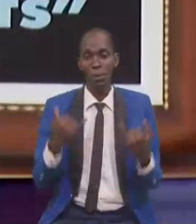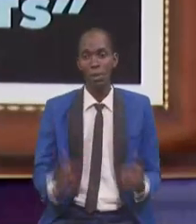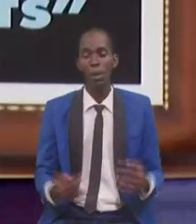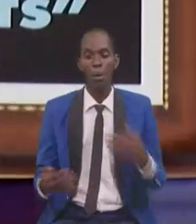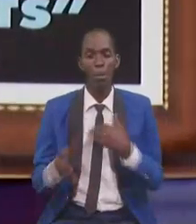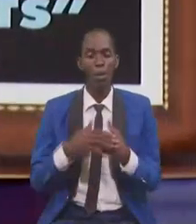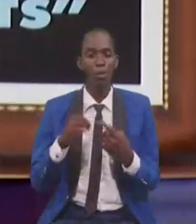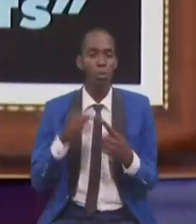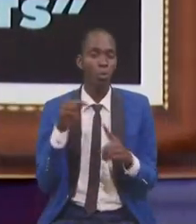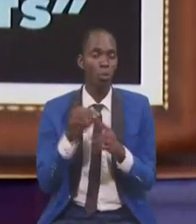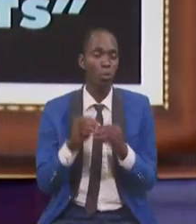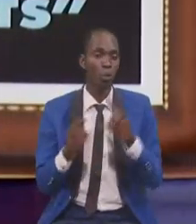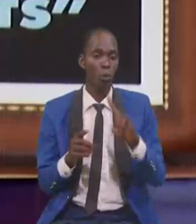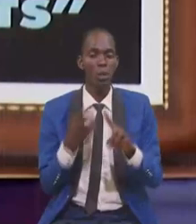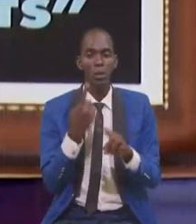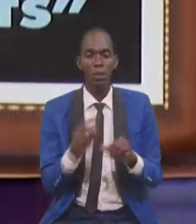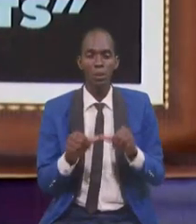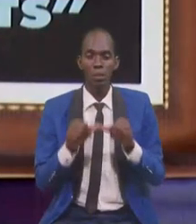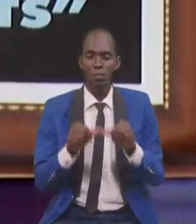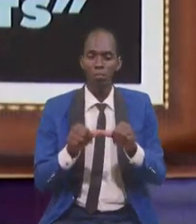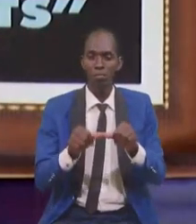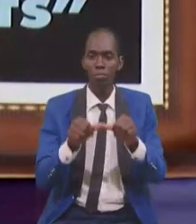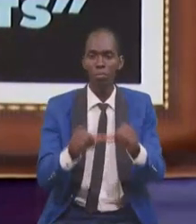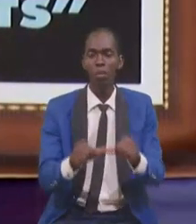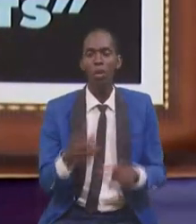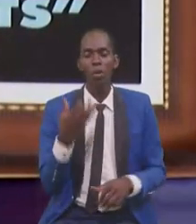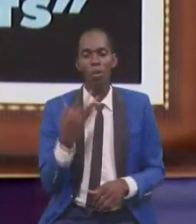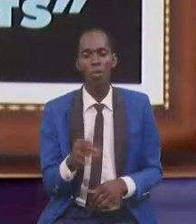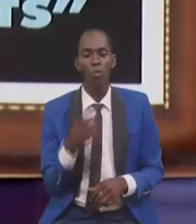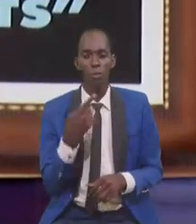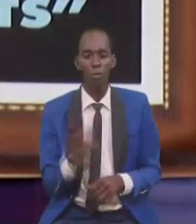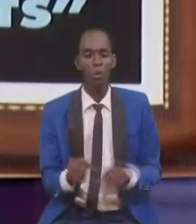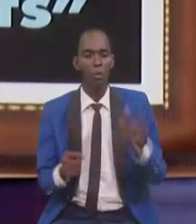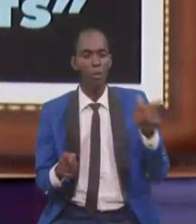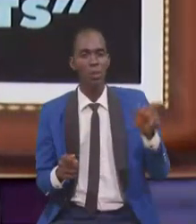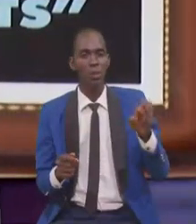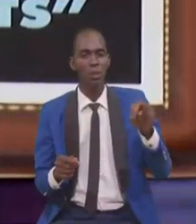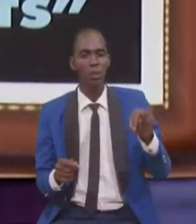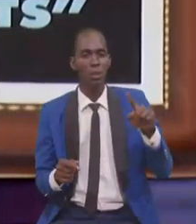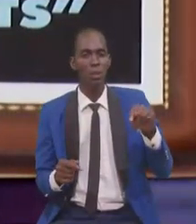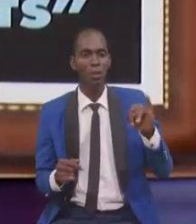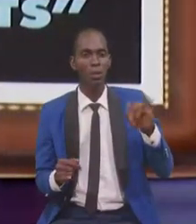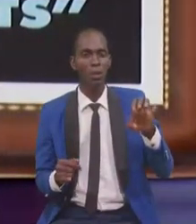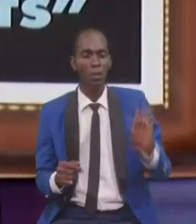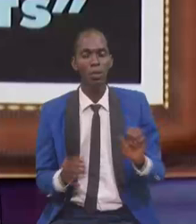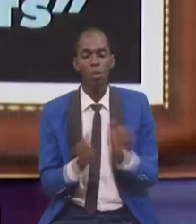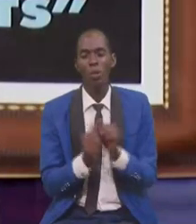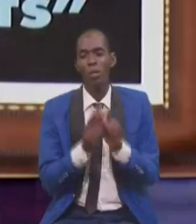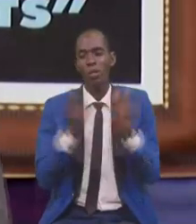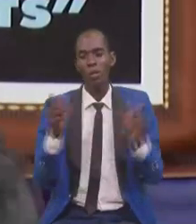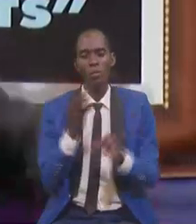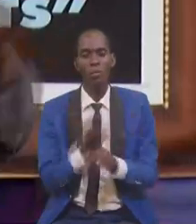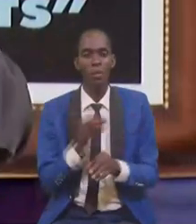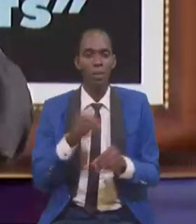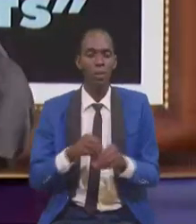point, c'est la persévérance d'une païenne avec une grande foi.